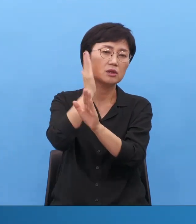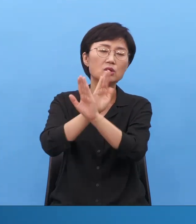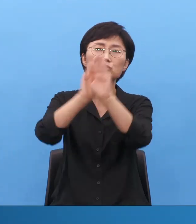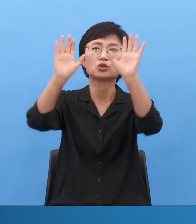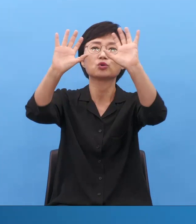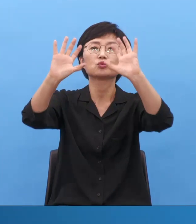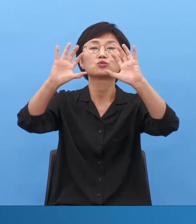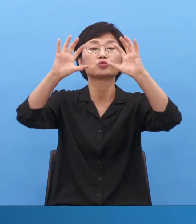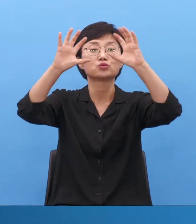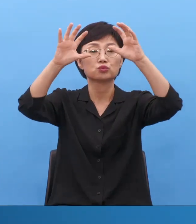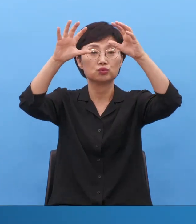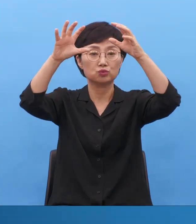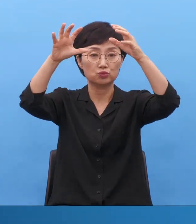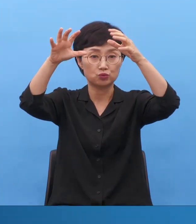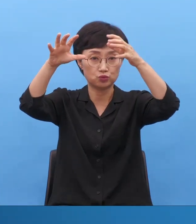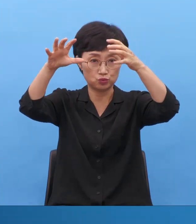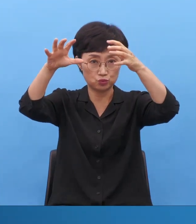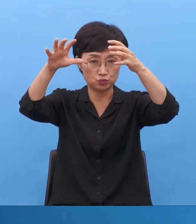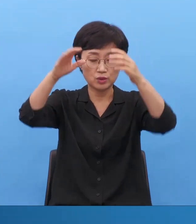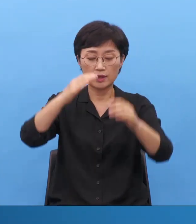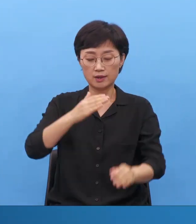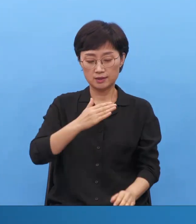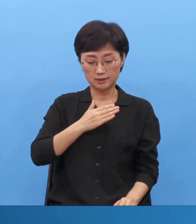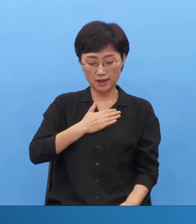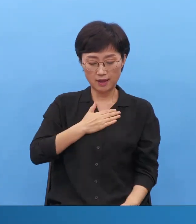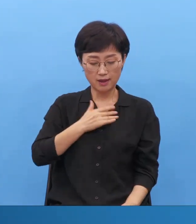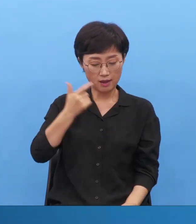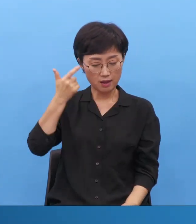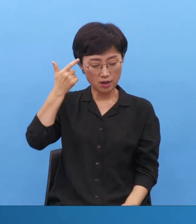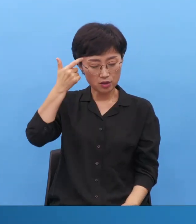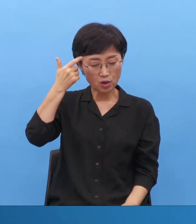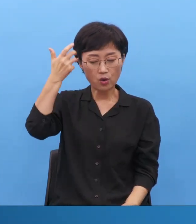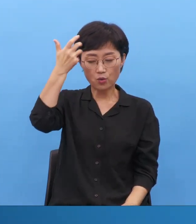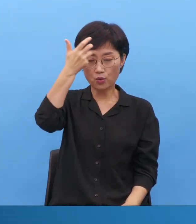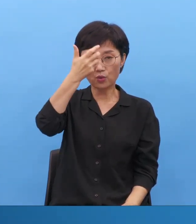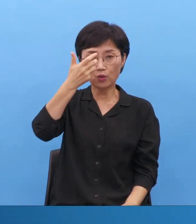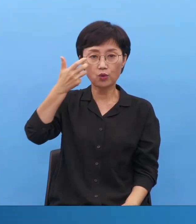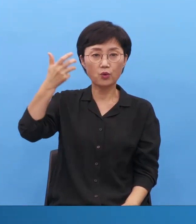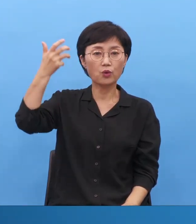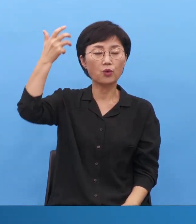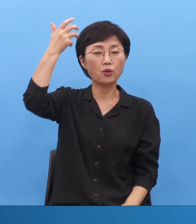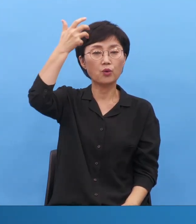밝고 빛난 천국에